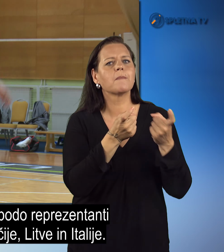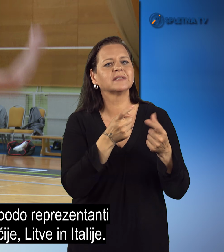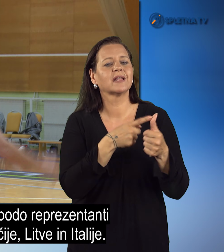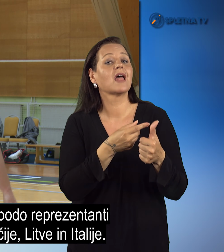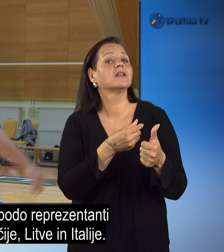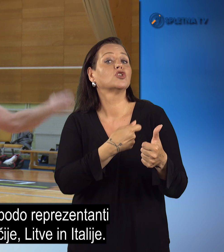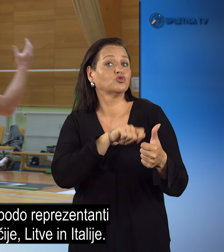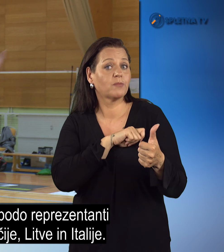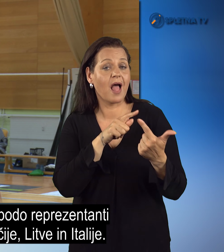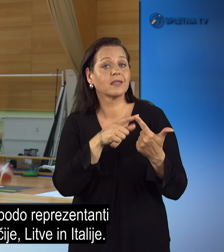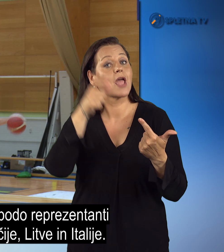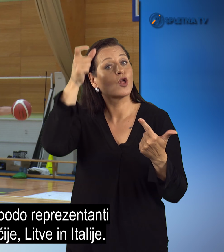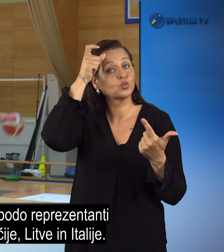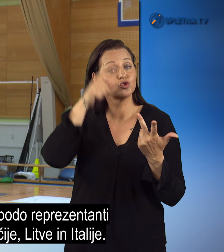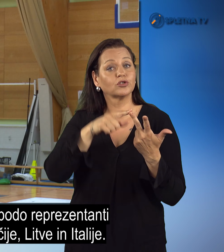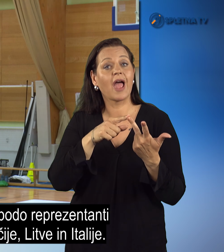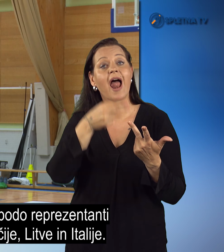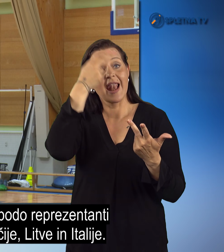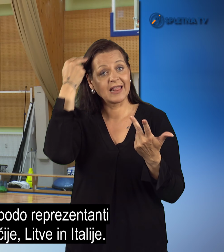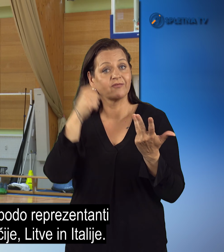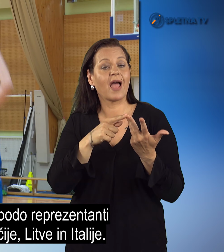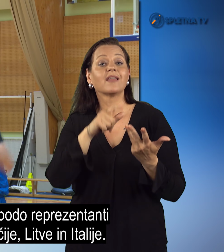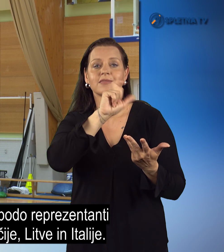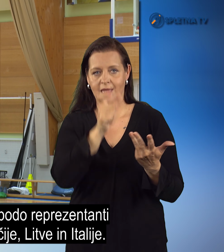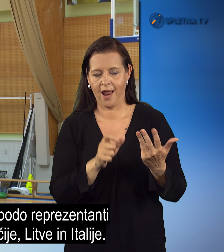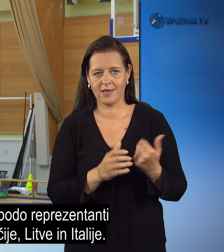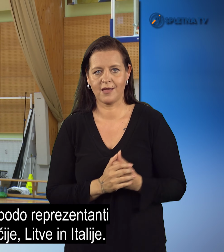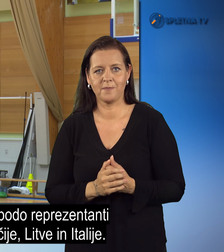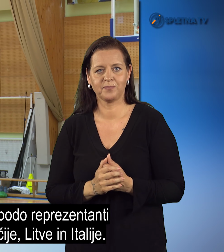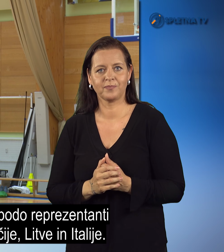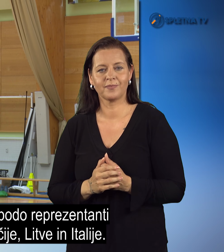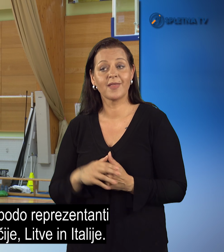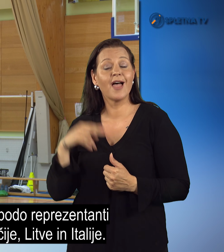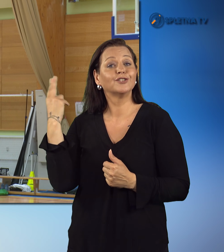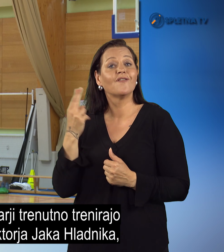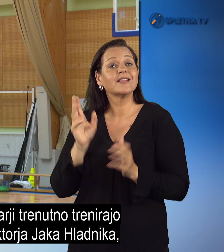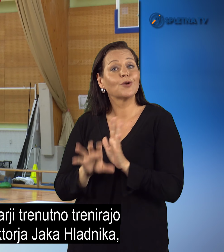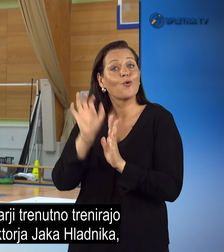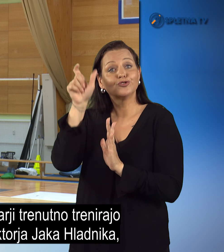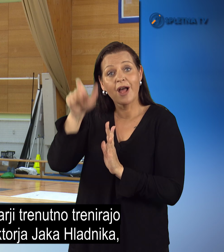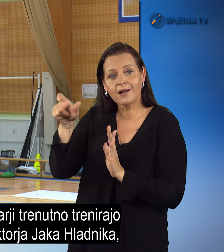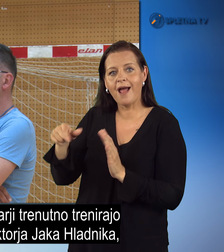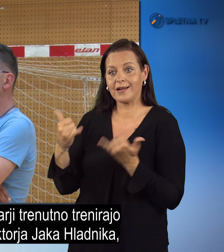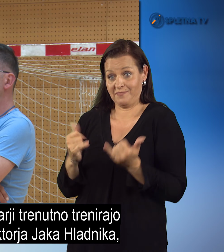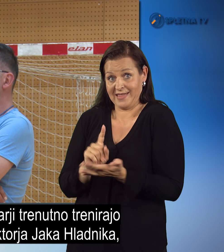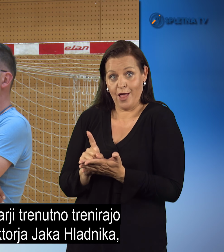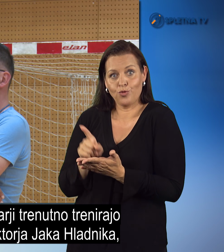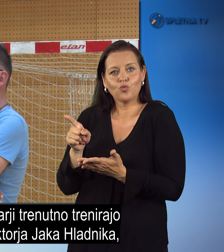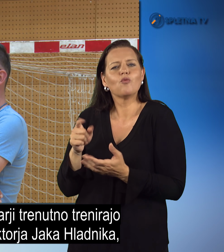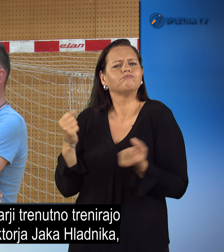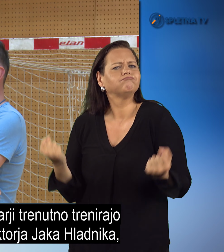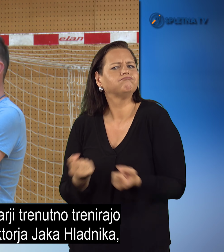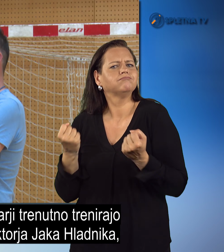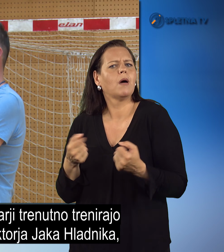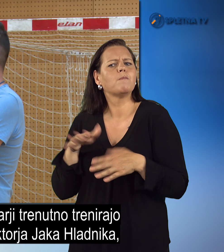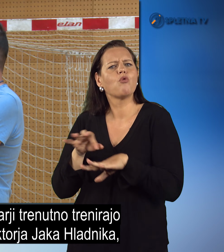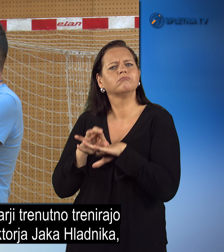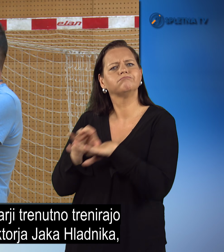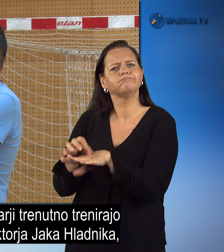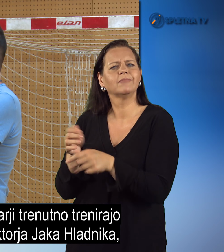A pa bodo reprezentanti iz Španije, Turčije, Litve in Italije. Slovenski košarkarji trenutno trenirajo